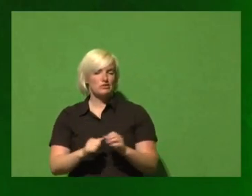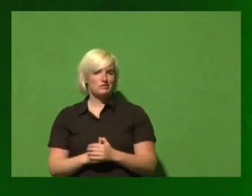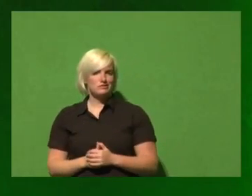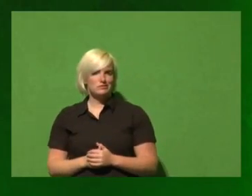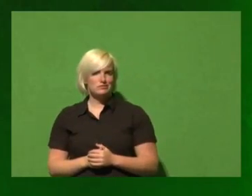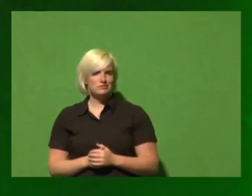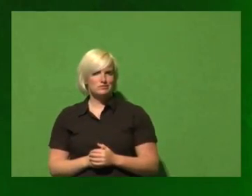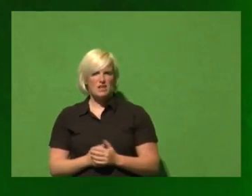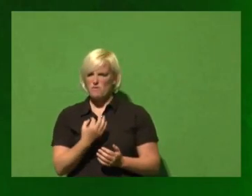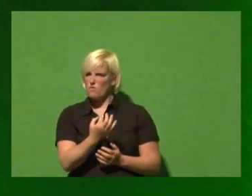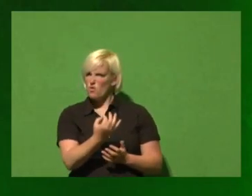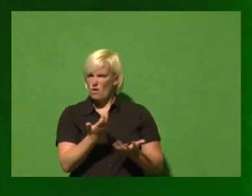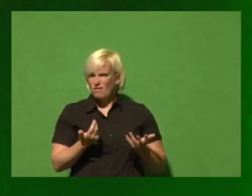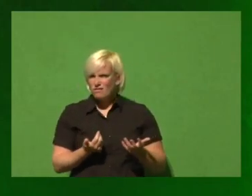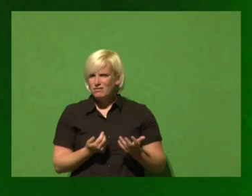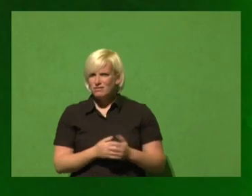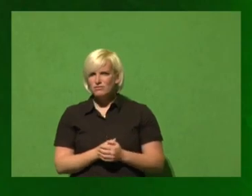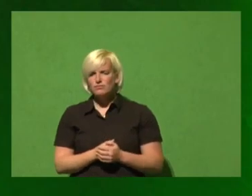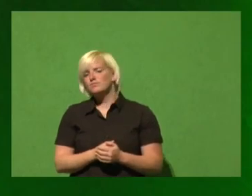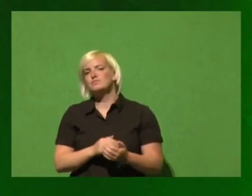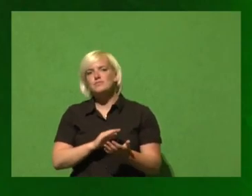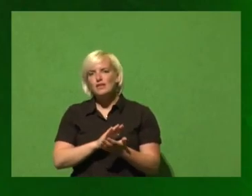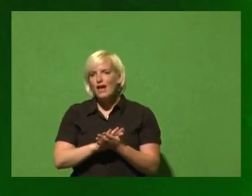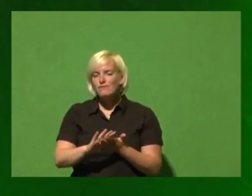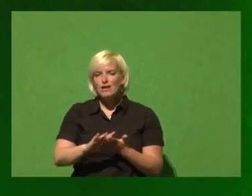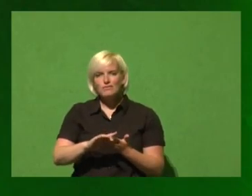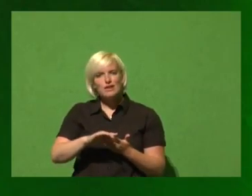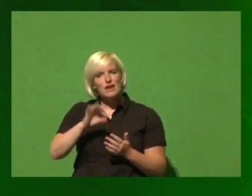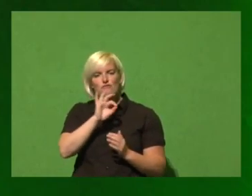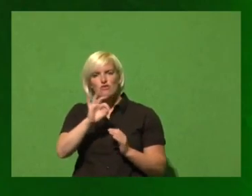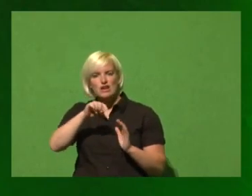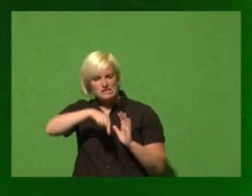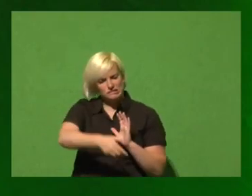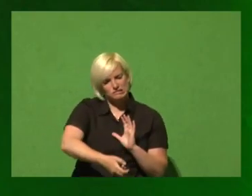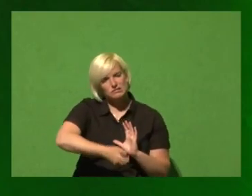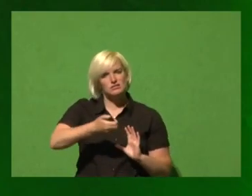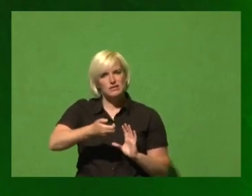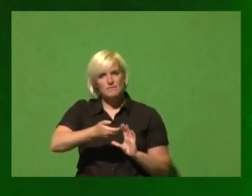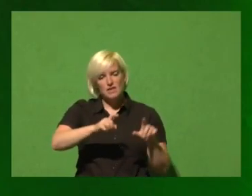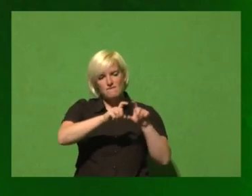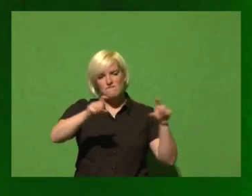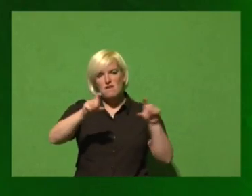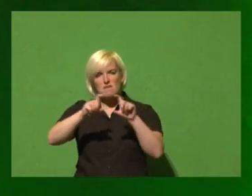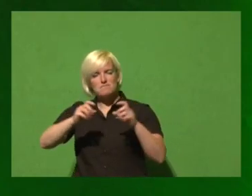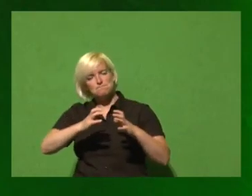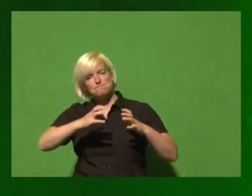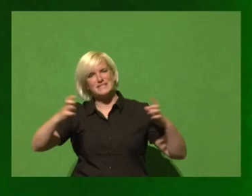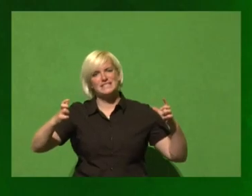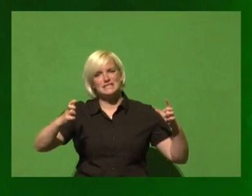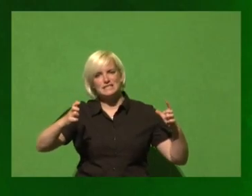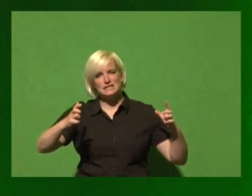Welchen Zweck hat das Ganze? Ganz einfach, die Ermöglichung von Fracking schafft Gewinne für Konzerne, deren Firmenpolitik